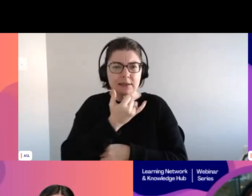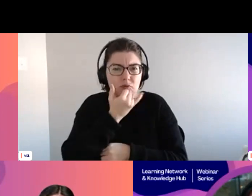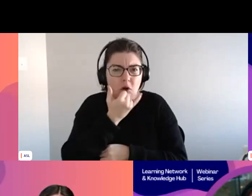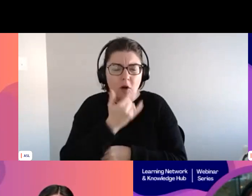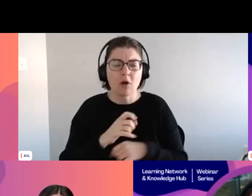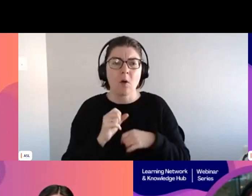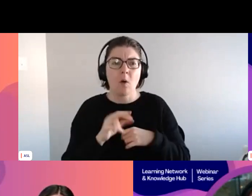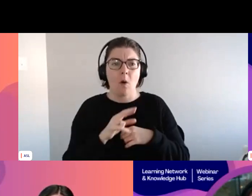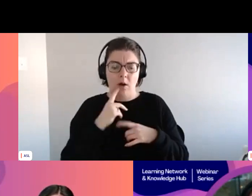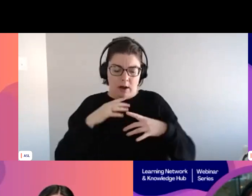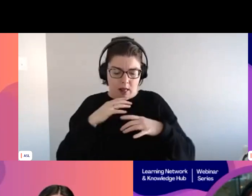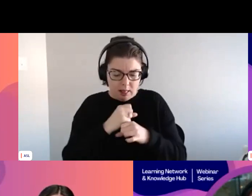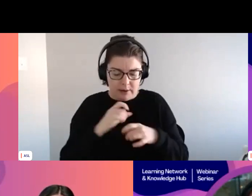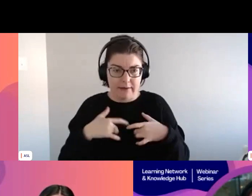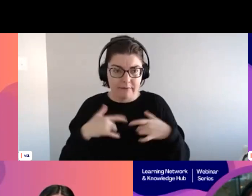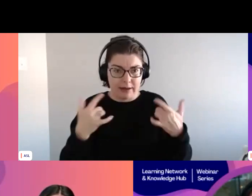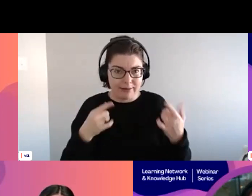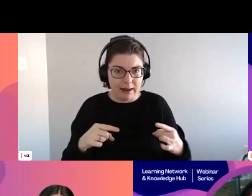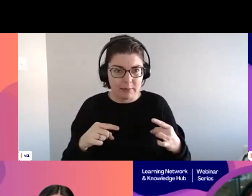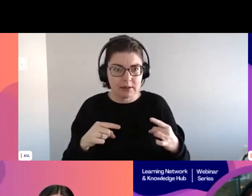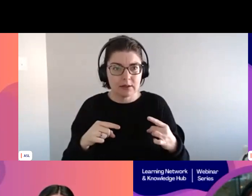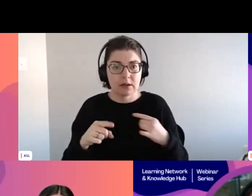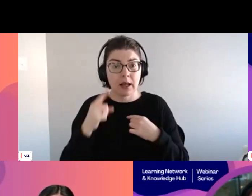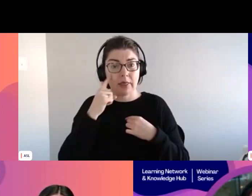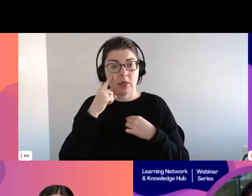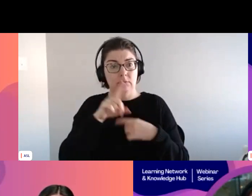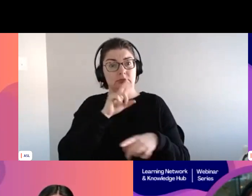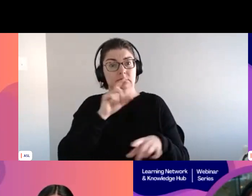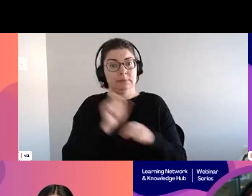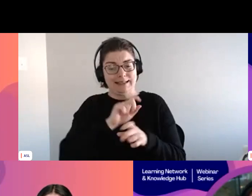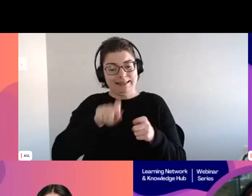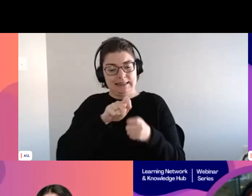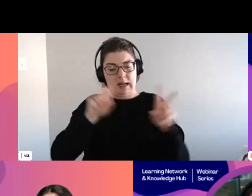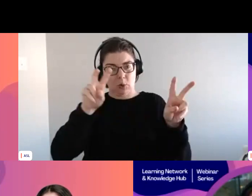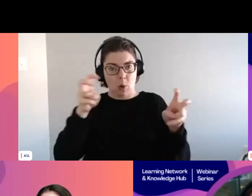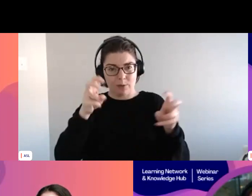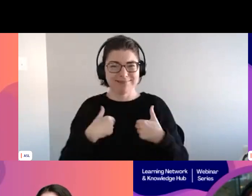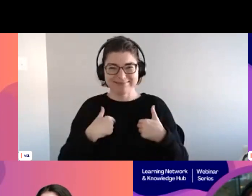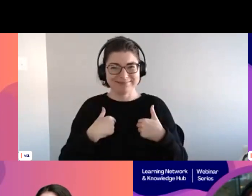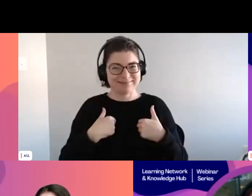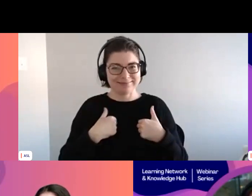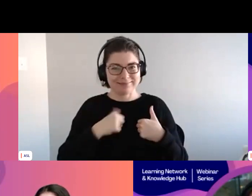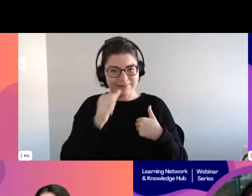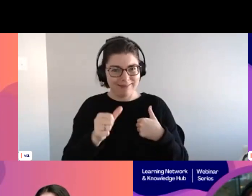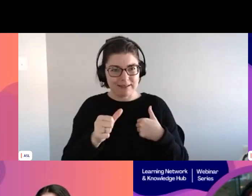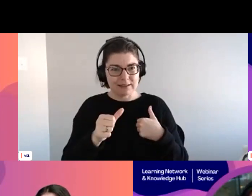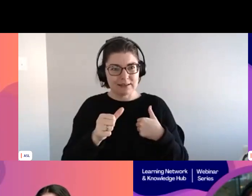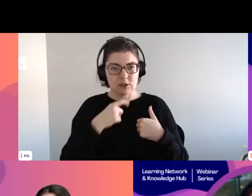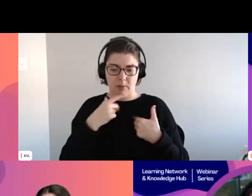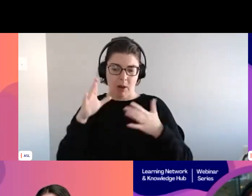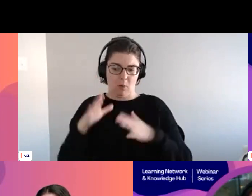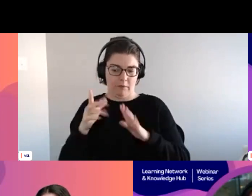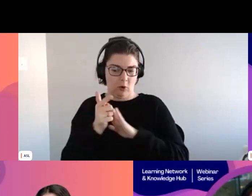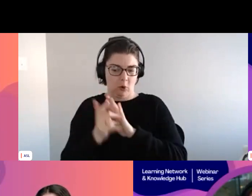il y a eu des questions donc du fait que je n'avais pas qu'il y avait eu des détails de date